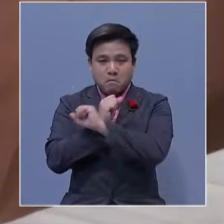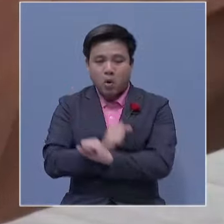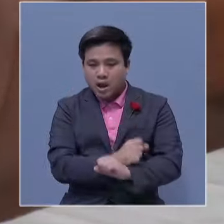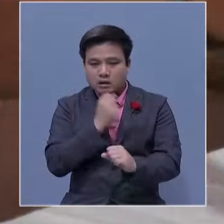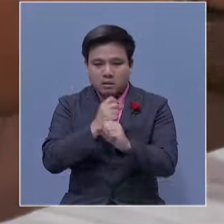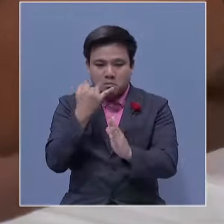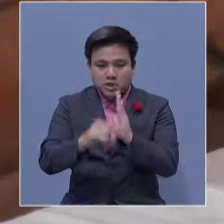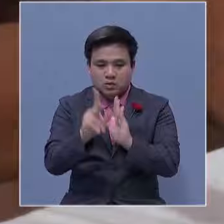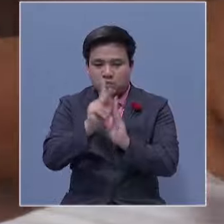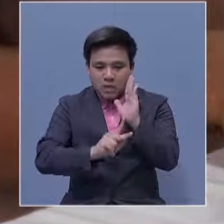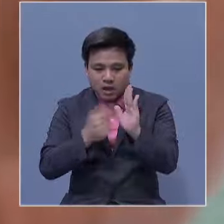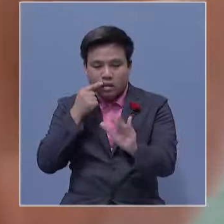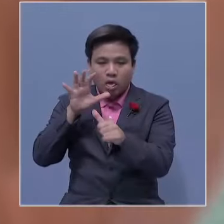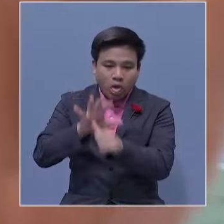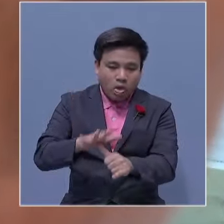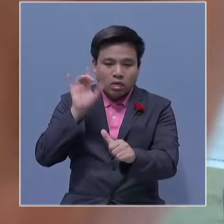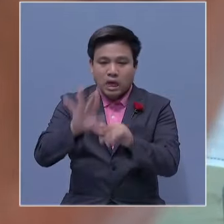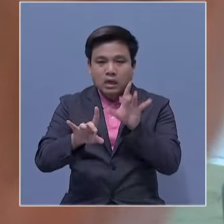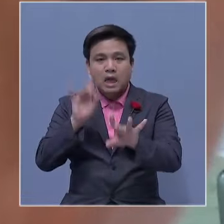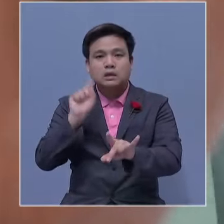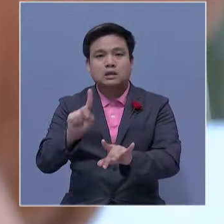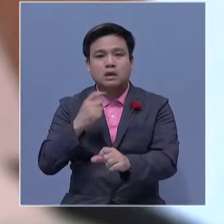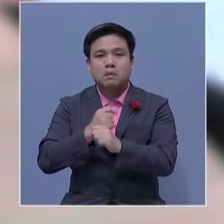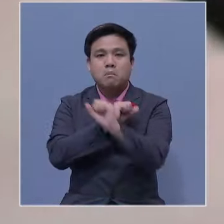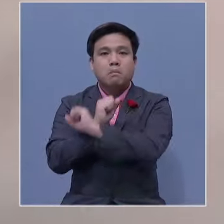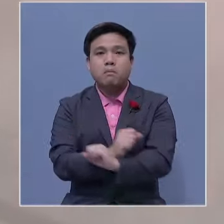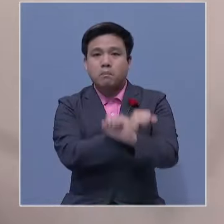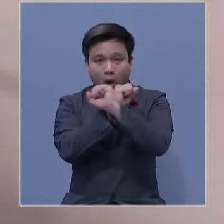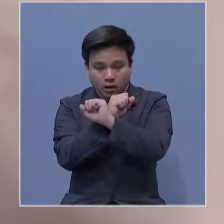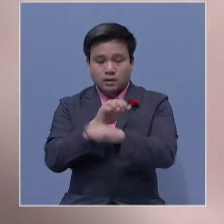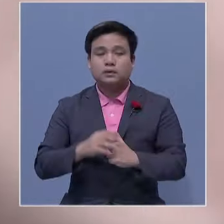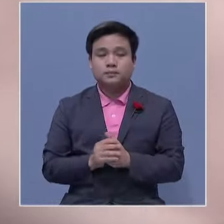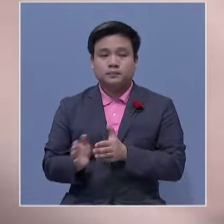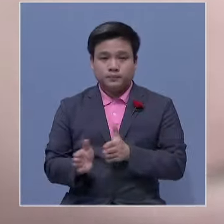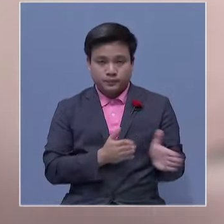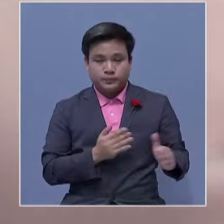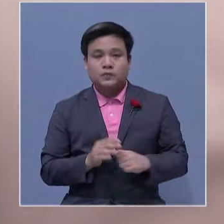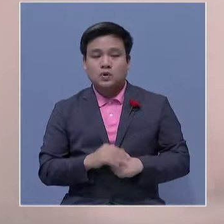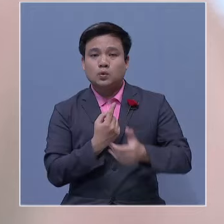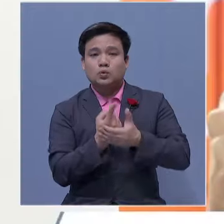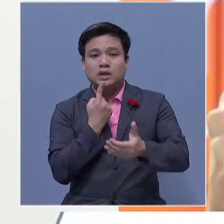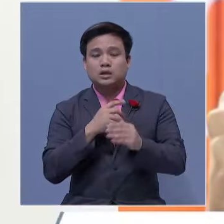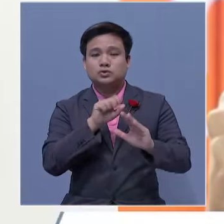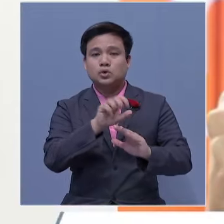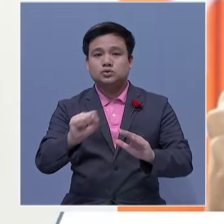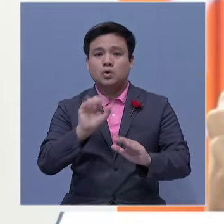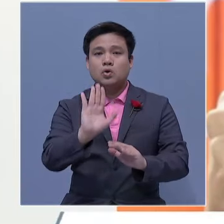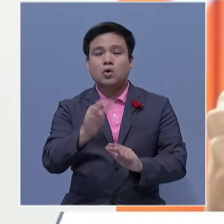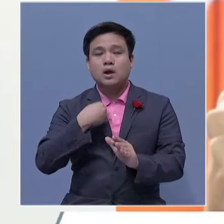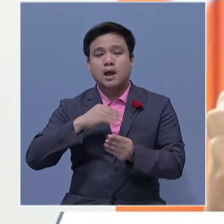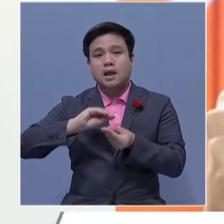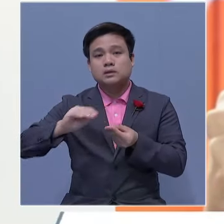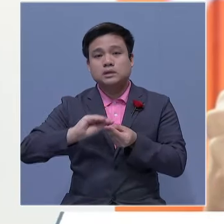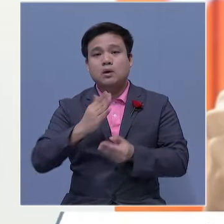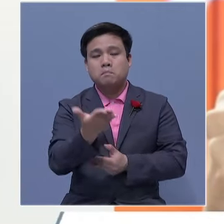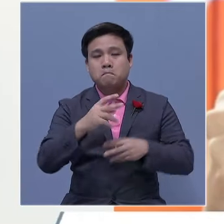และอาจผิดหลักมนุษยชนส่วนกรณีที่คุณจิรัตน์ทองสุวรรณสสฉะเชิงเทราพรรคก้าไกลกำลังมีปัญหาเกี่ยวกับเรื่อง